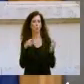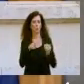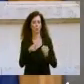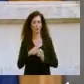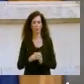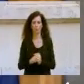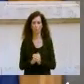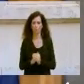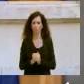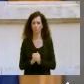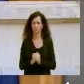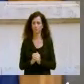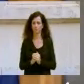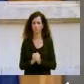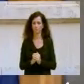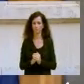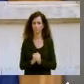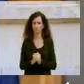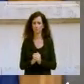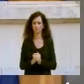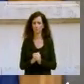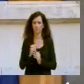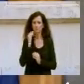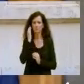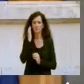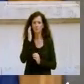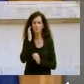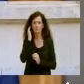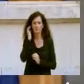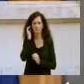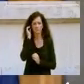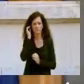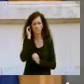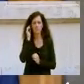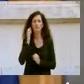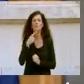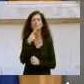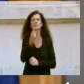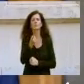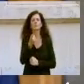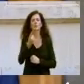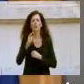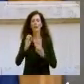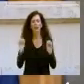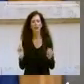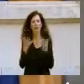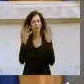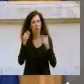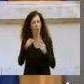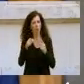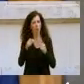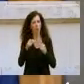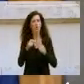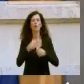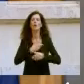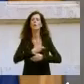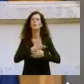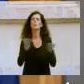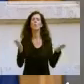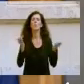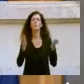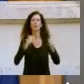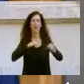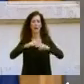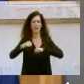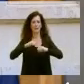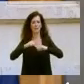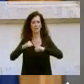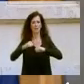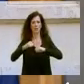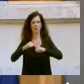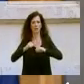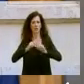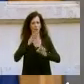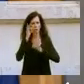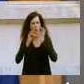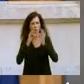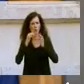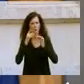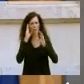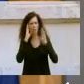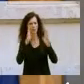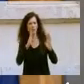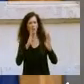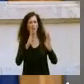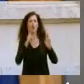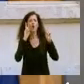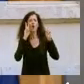ragiono di rivoluzione nella pubblica amministrazione è perché penso a controlli anche più severi